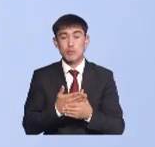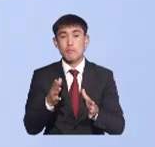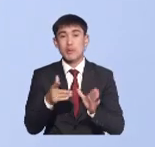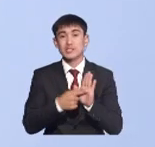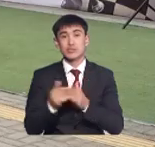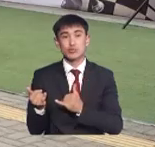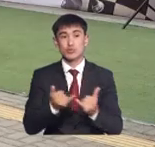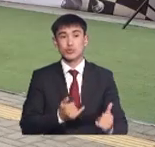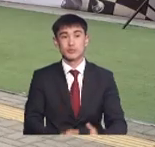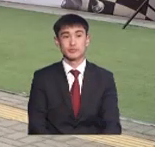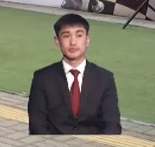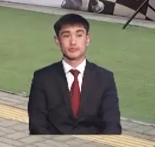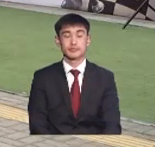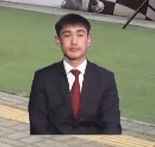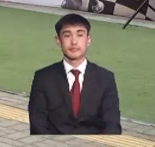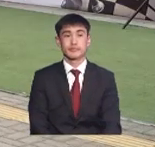видом